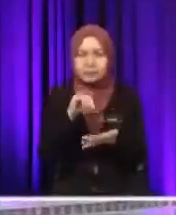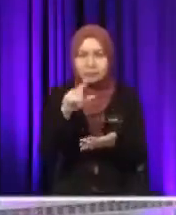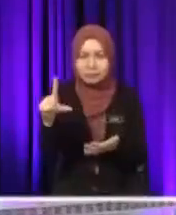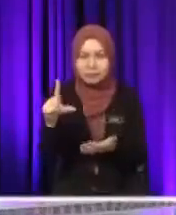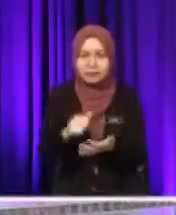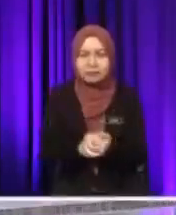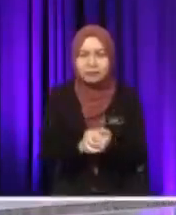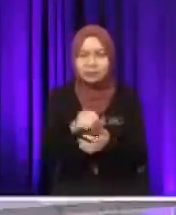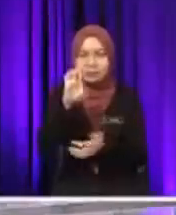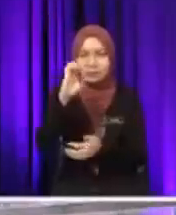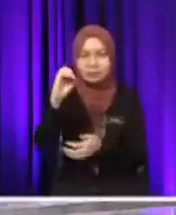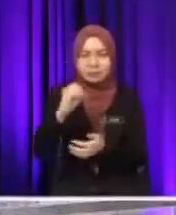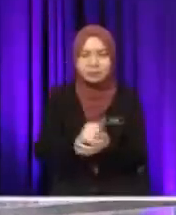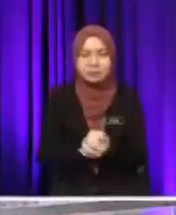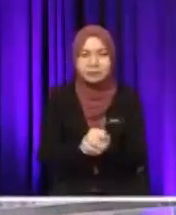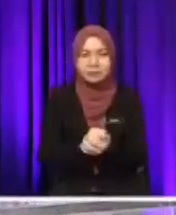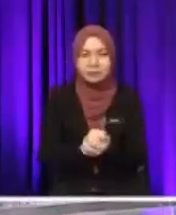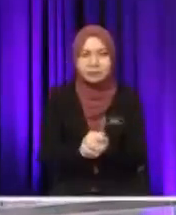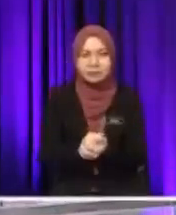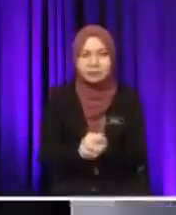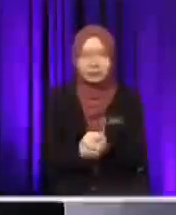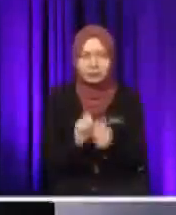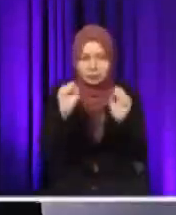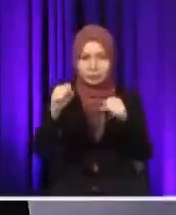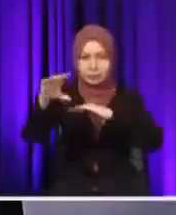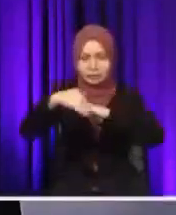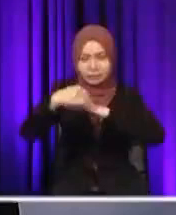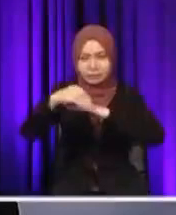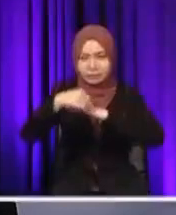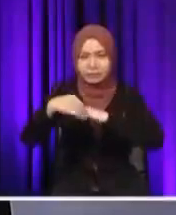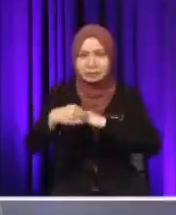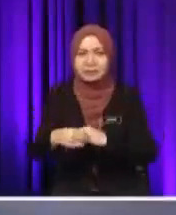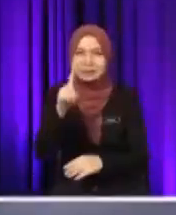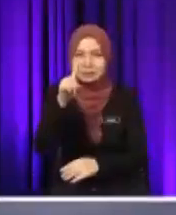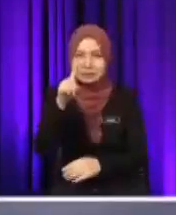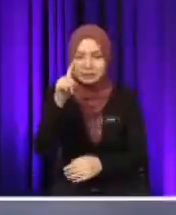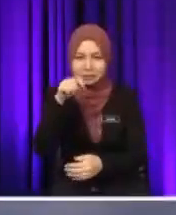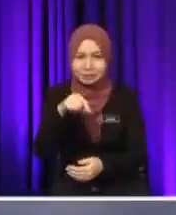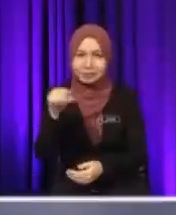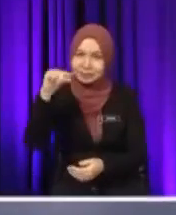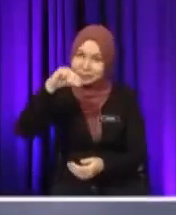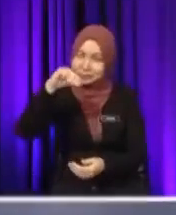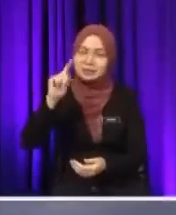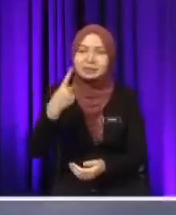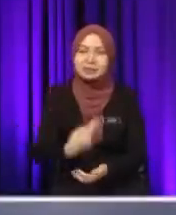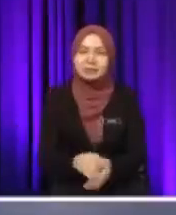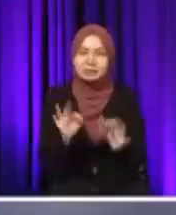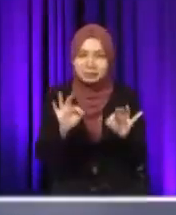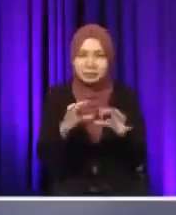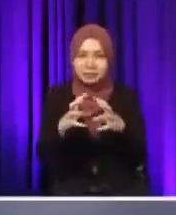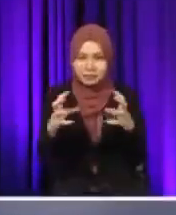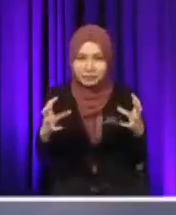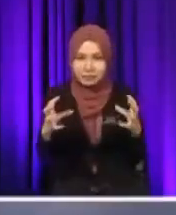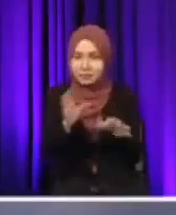So dia lagi pekat. Okey, baik. So macam kita boleh tambah. Kita boleh tambah setitik je. Sebab kalau banyak dia tak